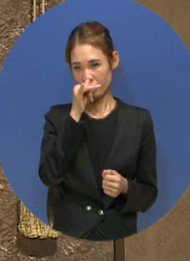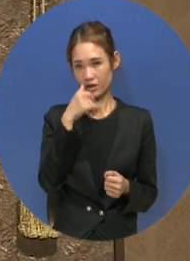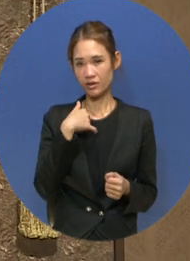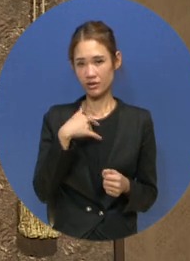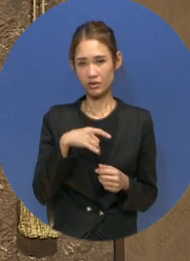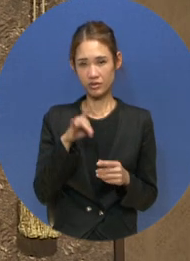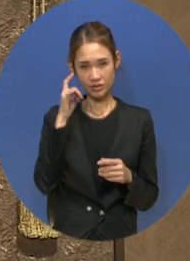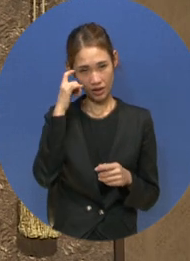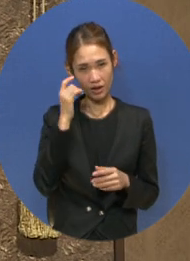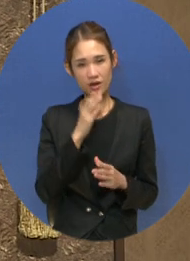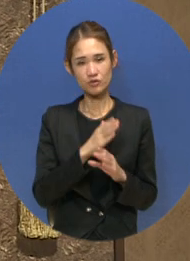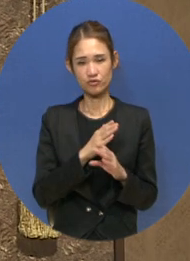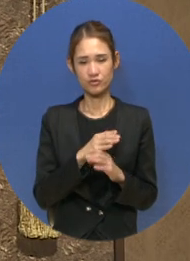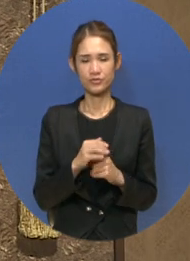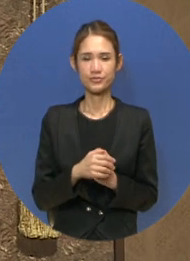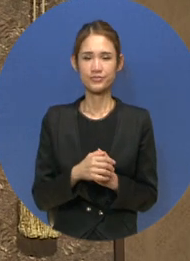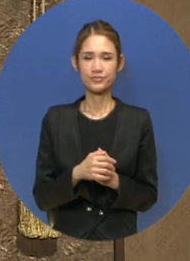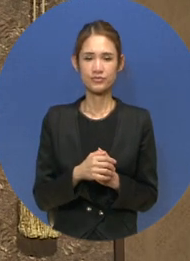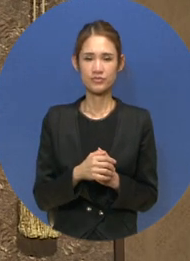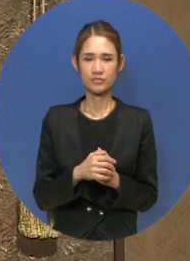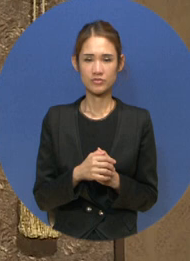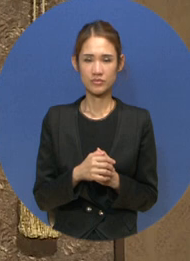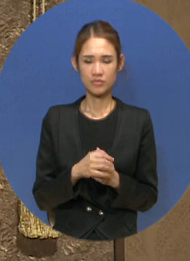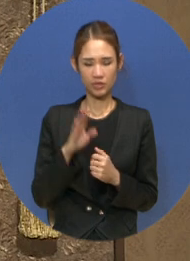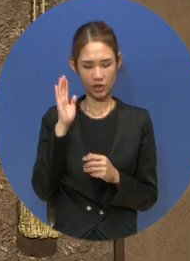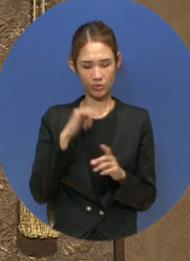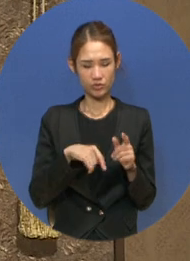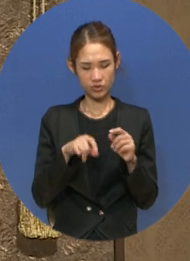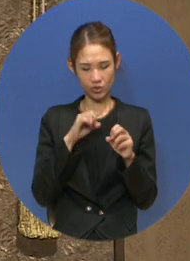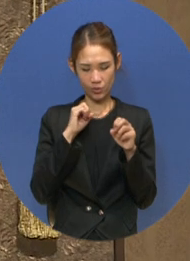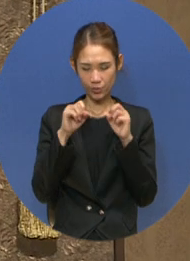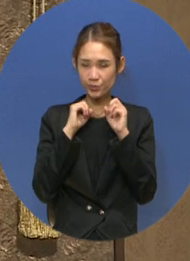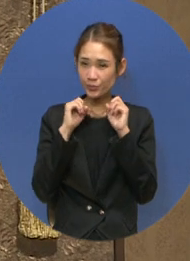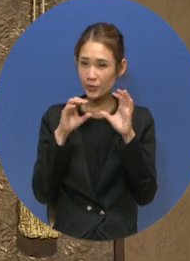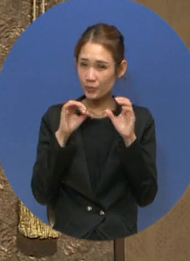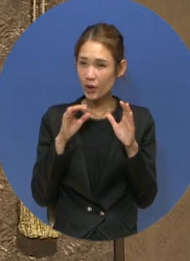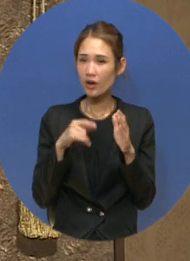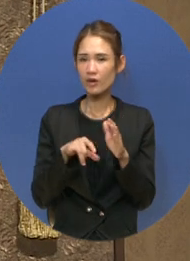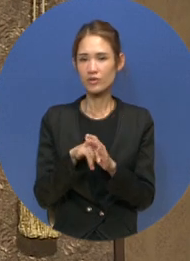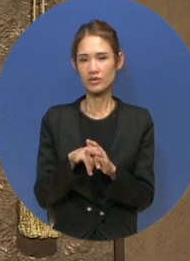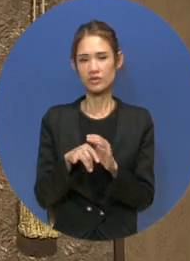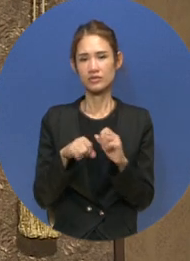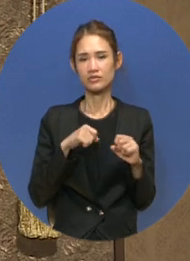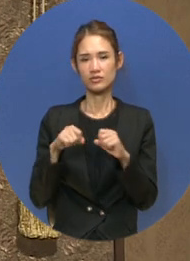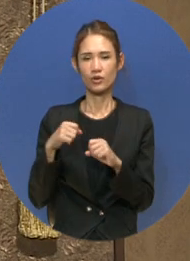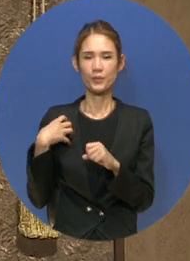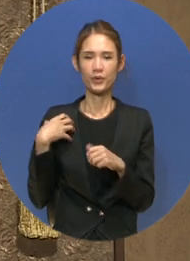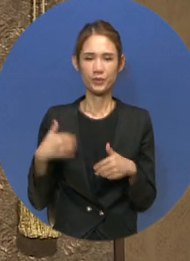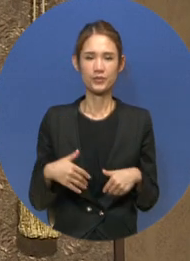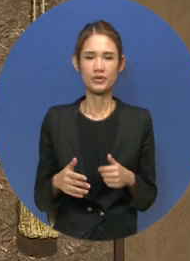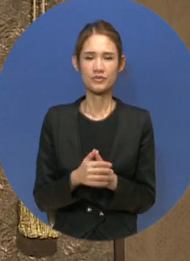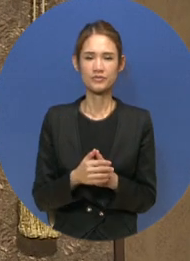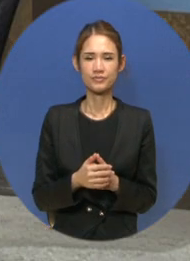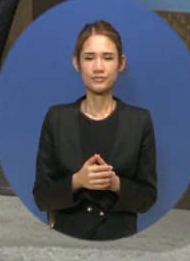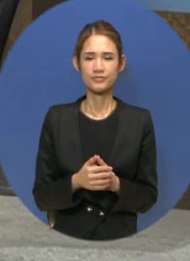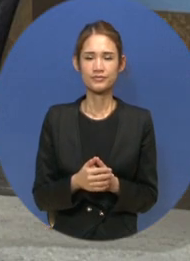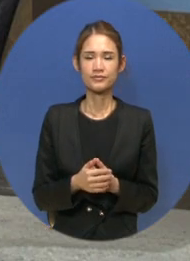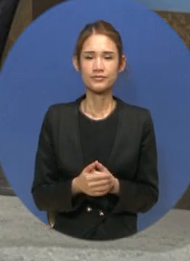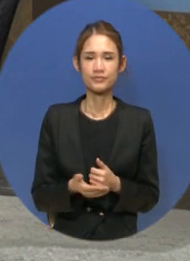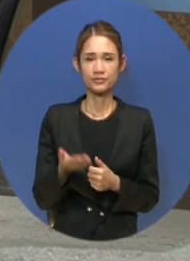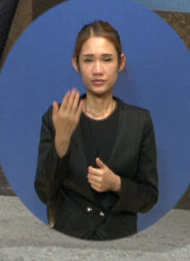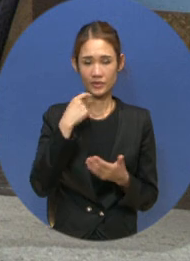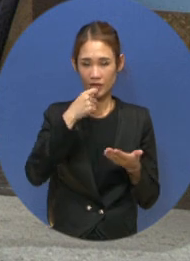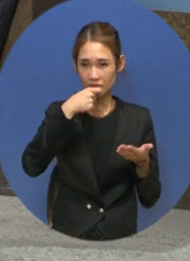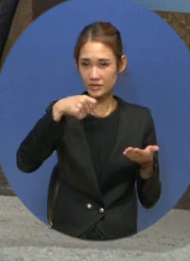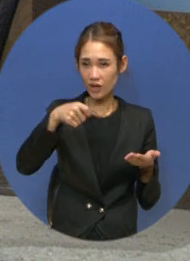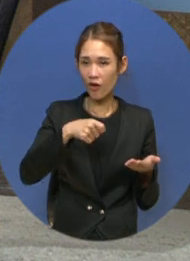저희들은 생각을 하고 있고요. 예. 이러한 부분들이 널리 보급될 수 있도록 수행이 되어야 된다라고 생각을 하고 있습니다. 네. 그리고